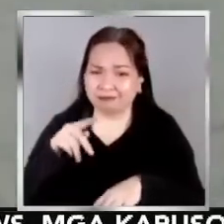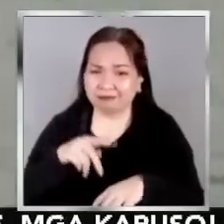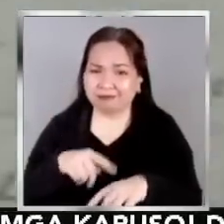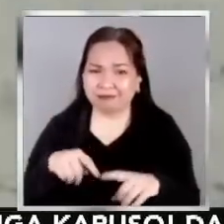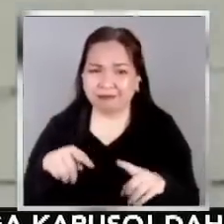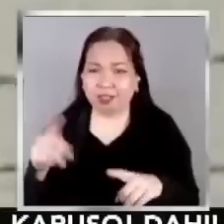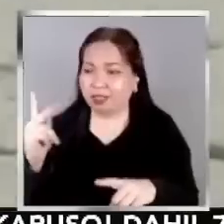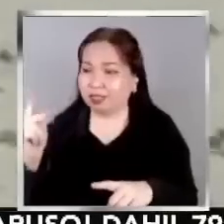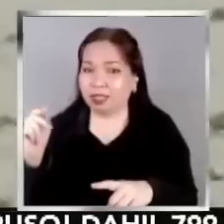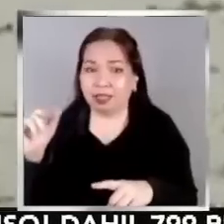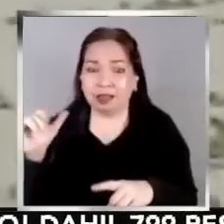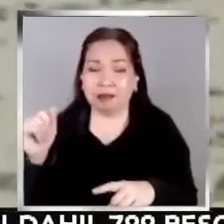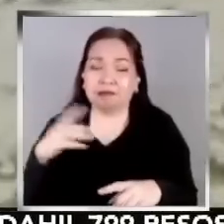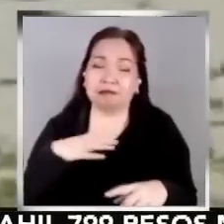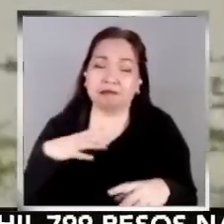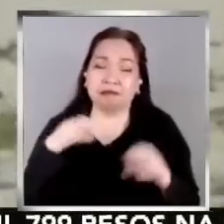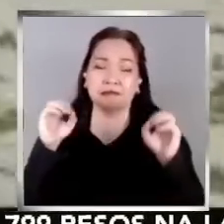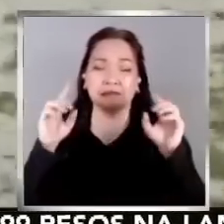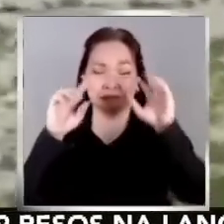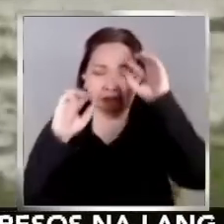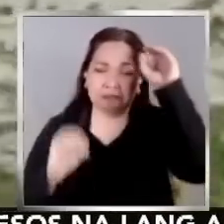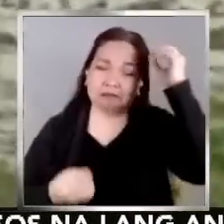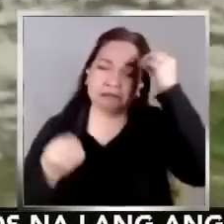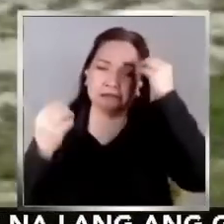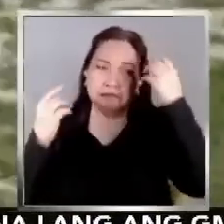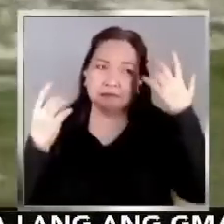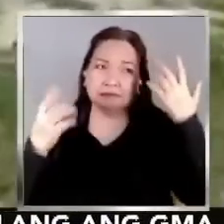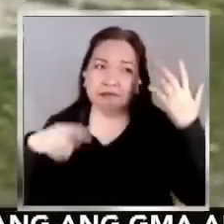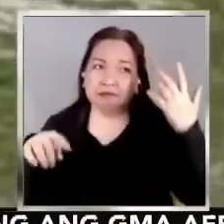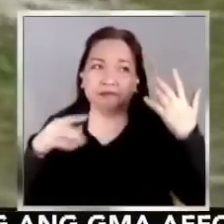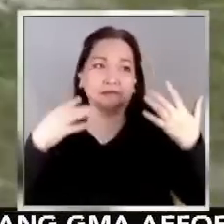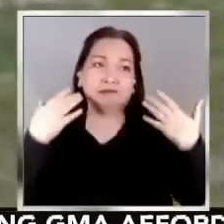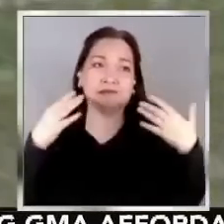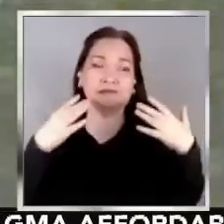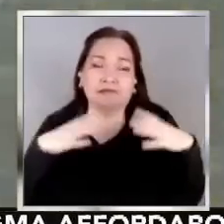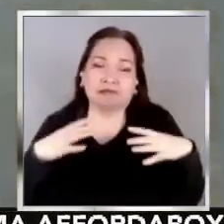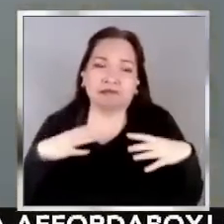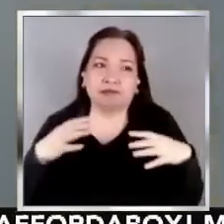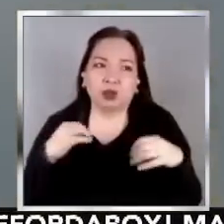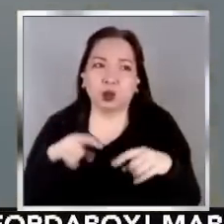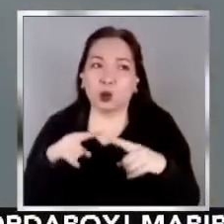ito, maging ang mga insidente ng mga inkwentro sa pagitan ng mga tropang Pilipino at China.